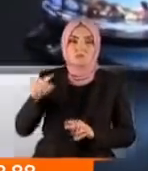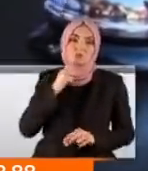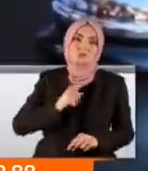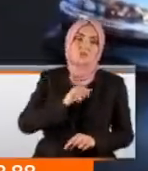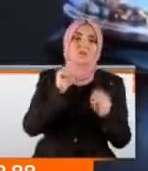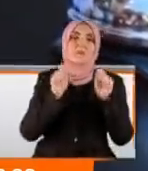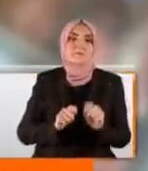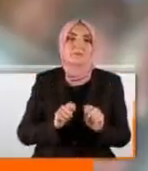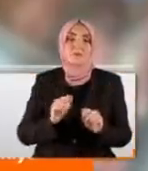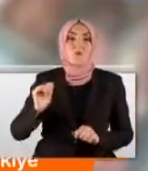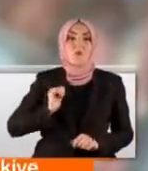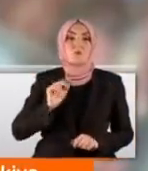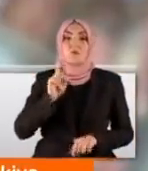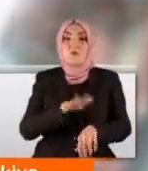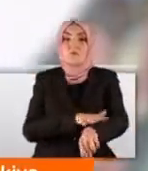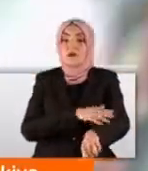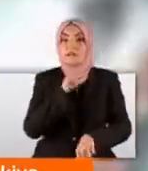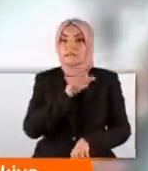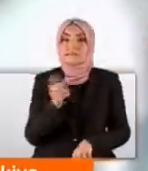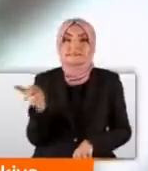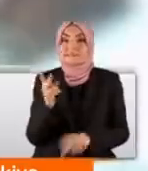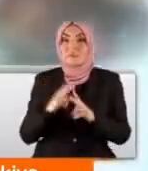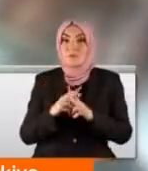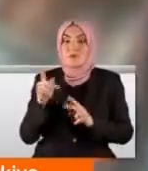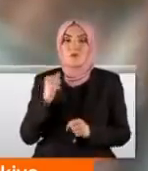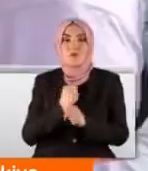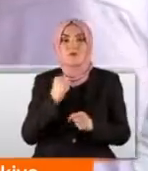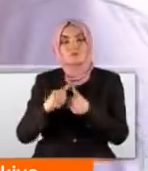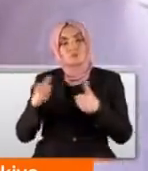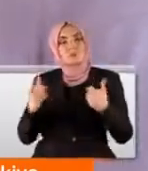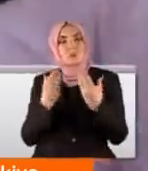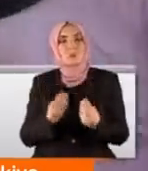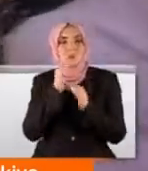Ordu Valiliği ise o iki polisin görevden uzaklaştırıldığını duyurdu.